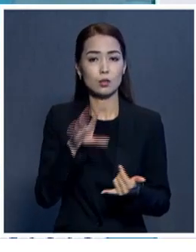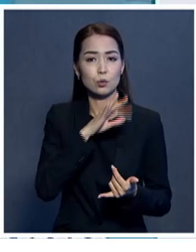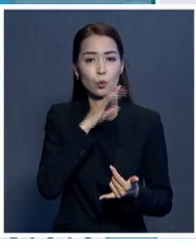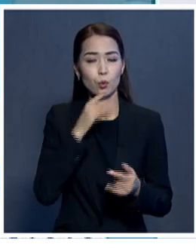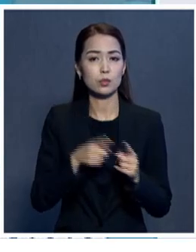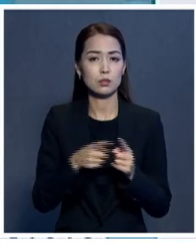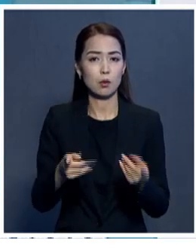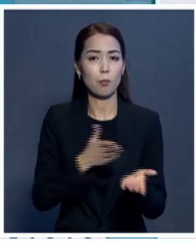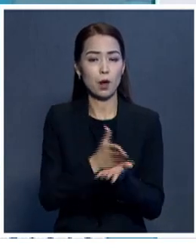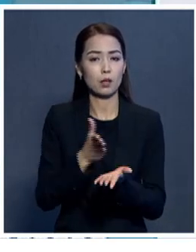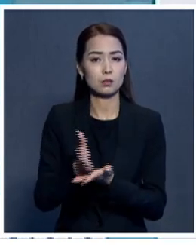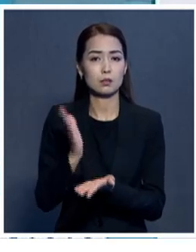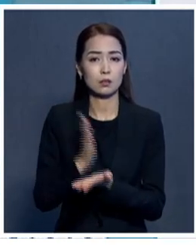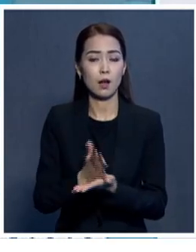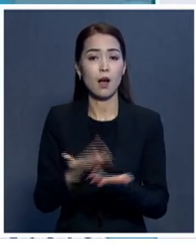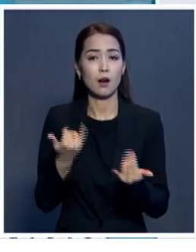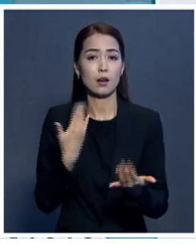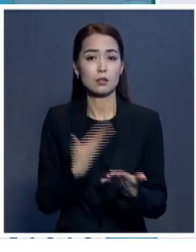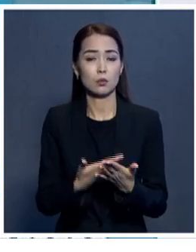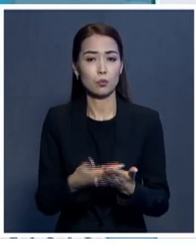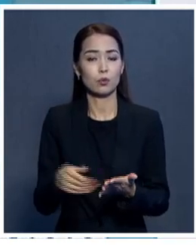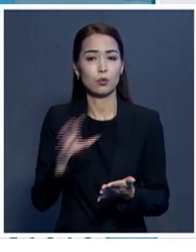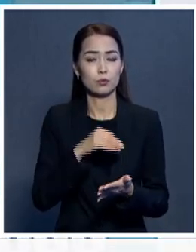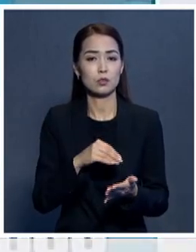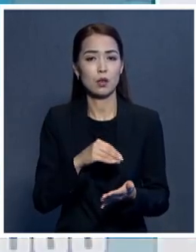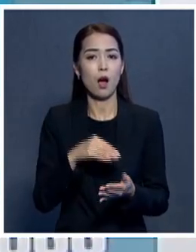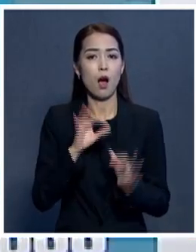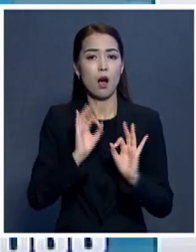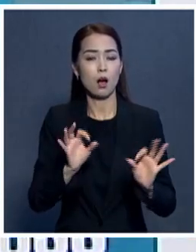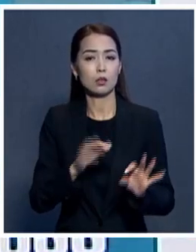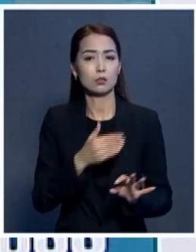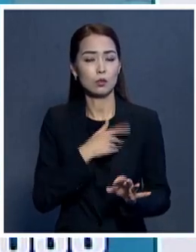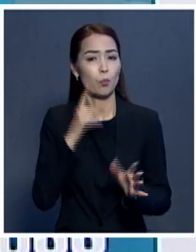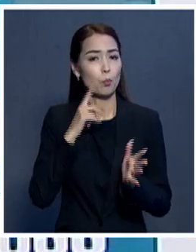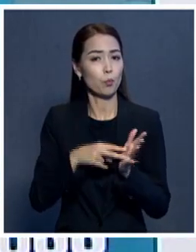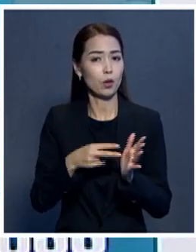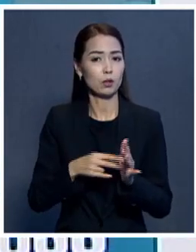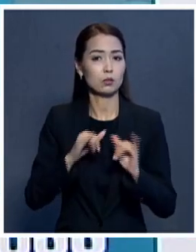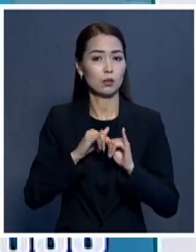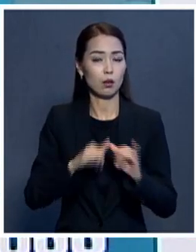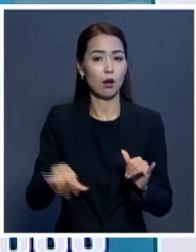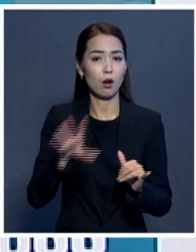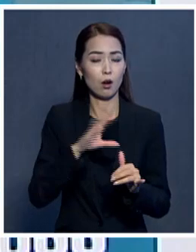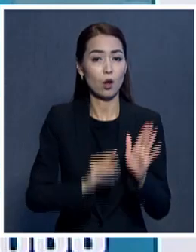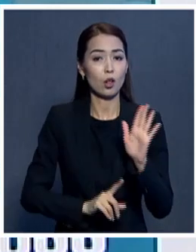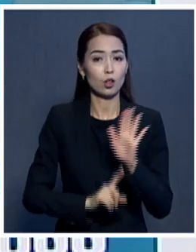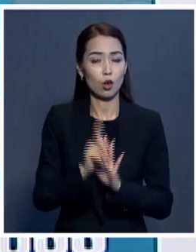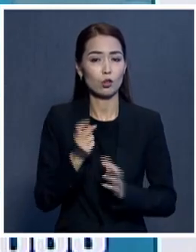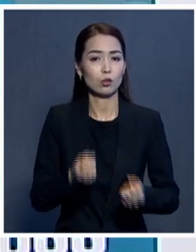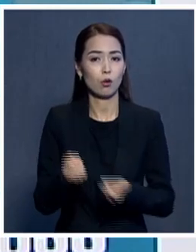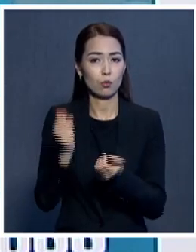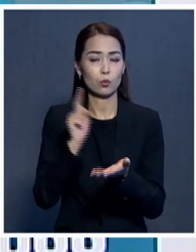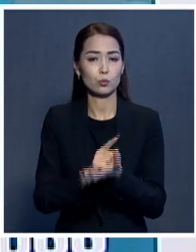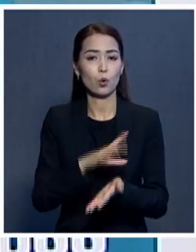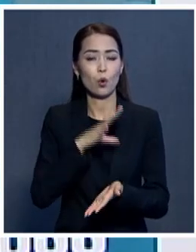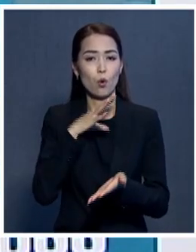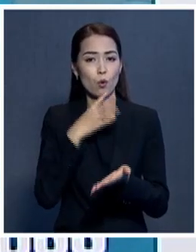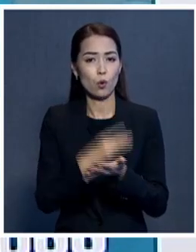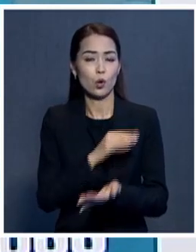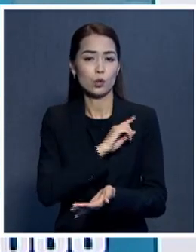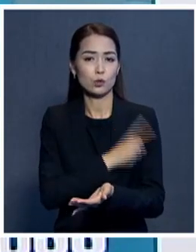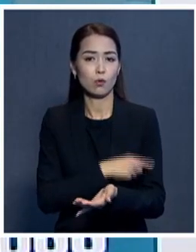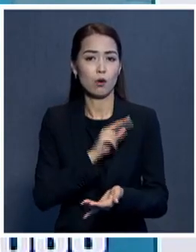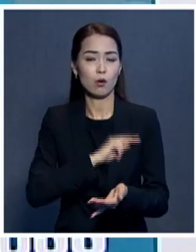бар. Мәселен, IT саласын дамытуымыз қажет. Міне осыны жолға қою үшін жас кәсіпкерлерді қолдау мақсатында бар күшімізді салып, жұмыс